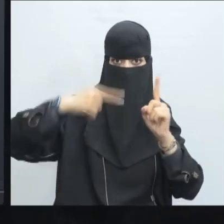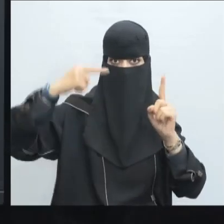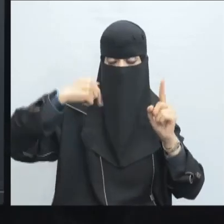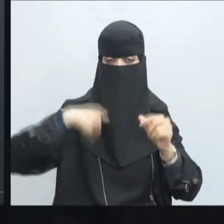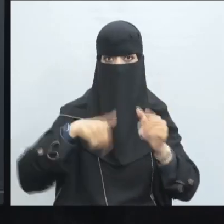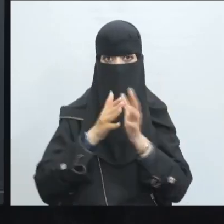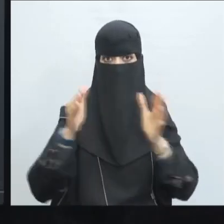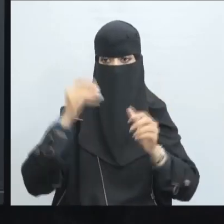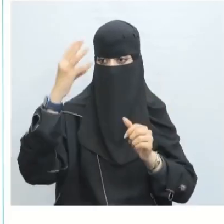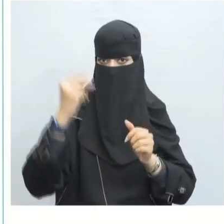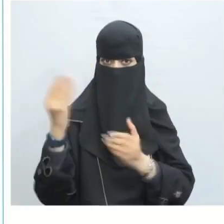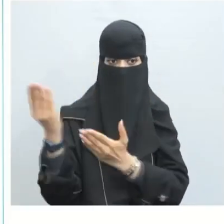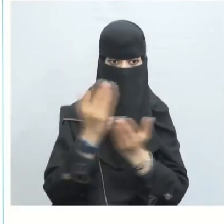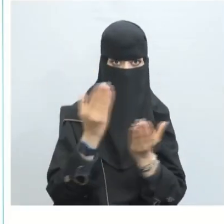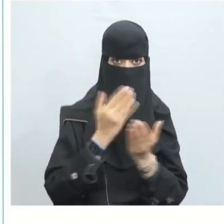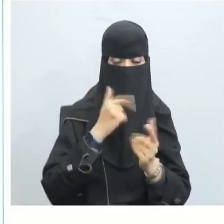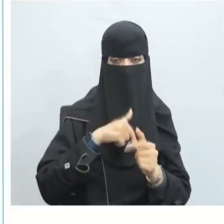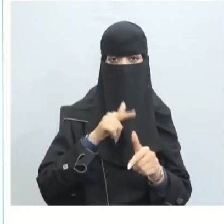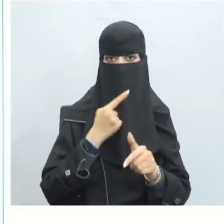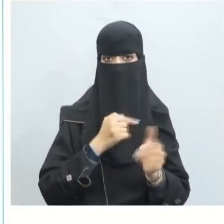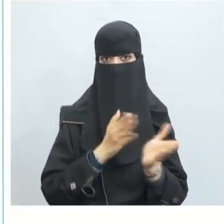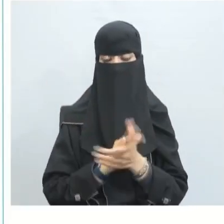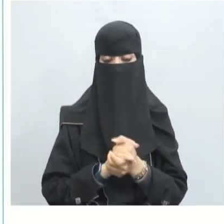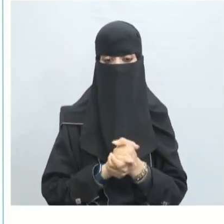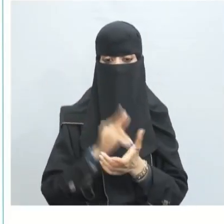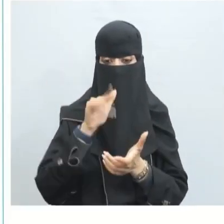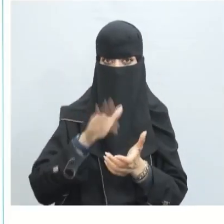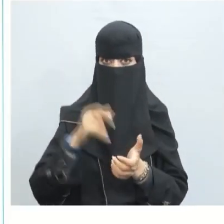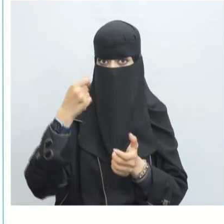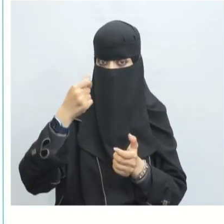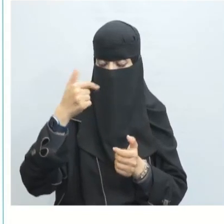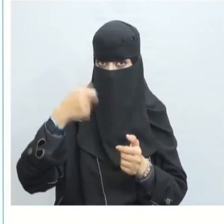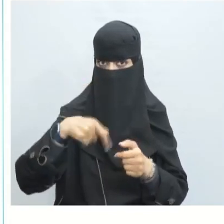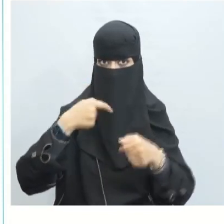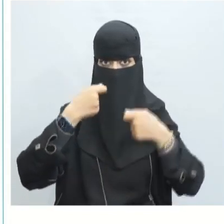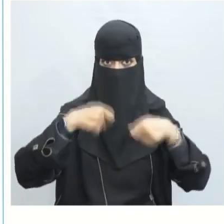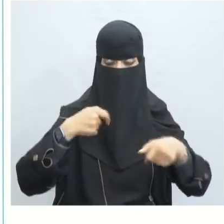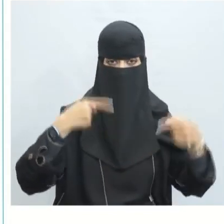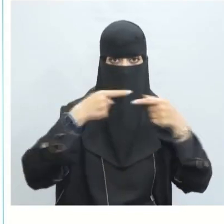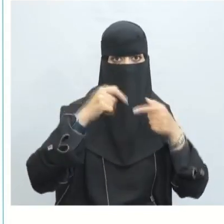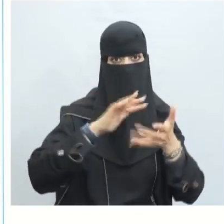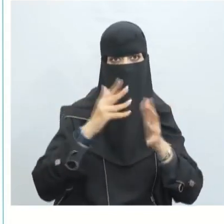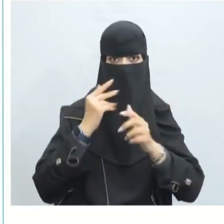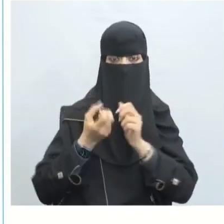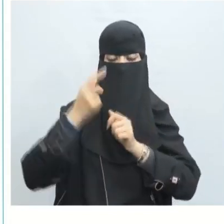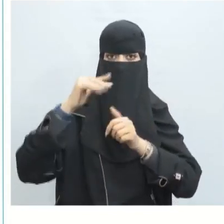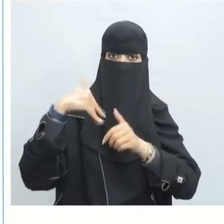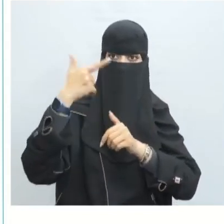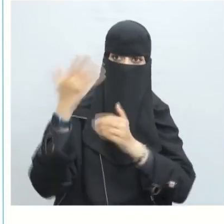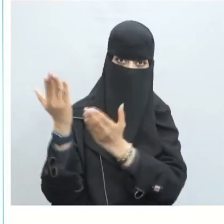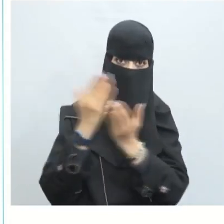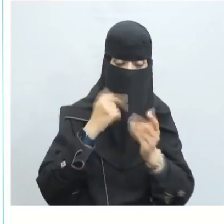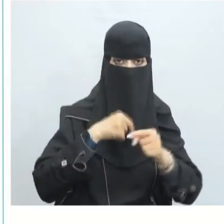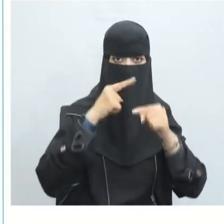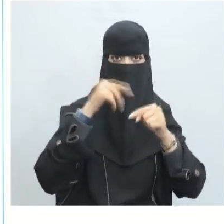لحجم او عدد الزوار وحجم الطلب ايضا المبلغ الذي يمكن توقع تحقيقه بفضل هؤلاء الزوار اذا